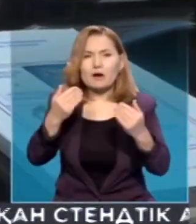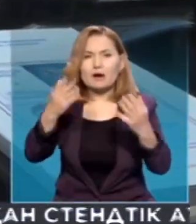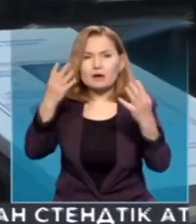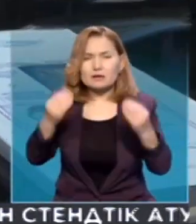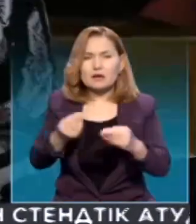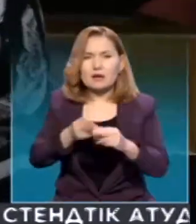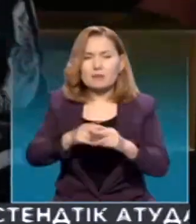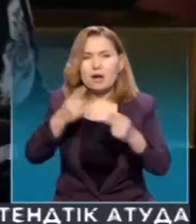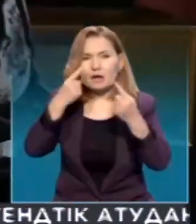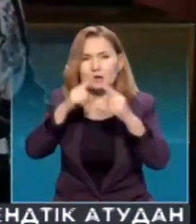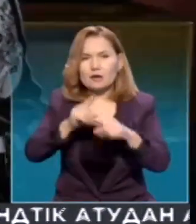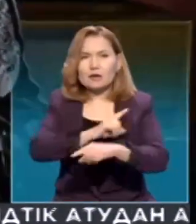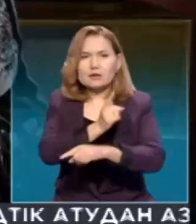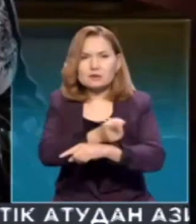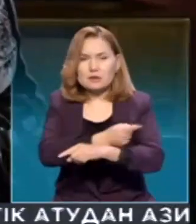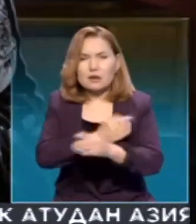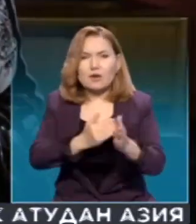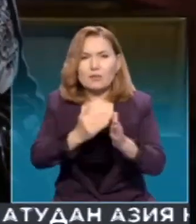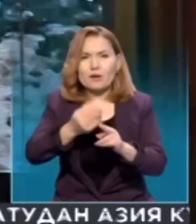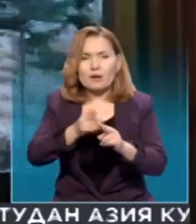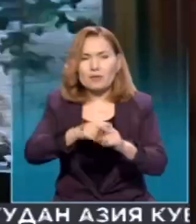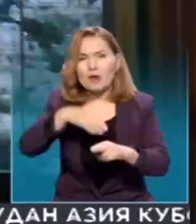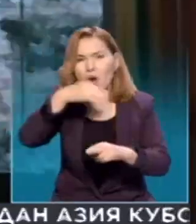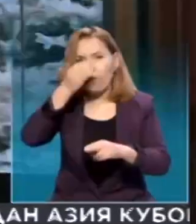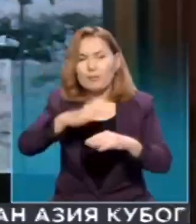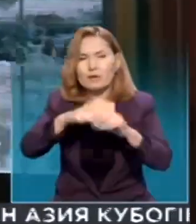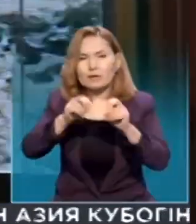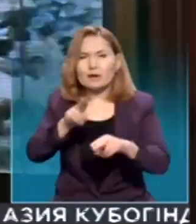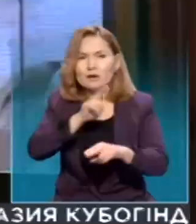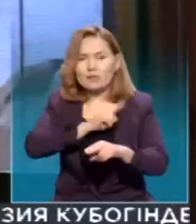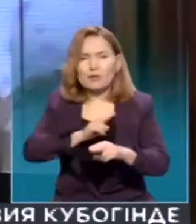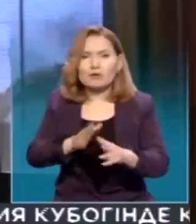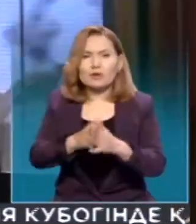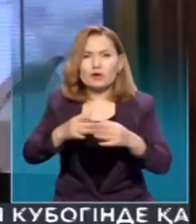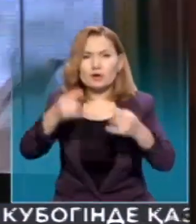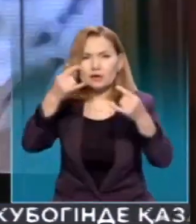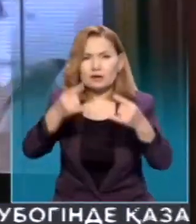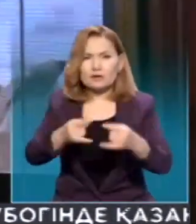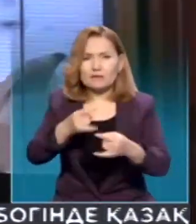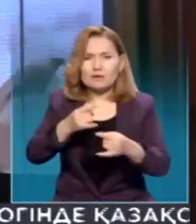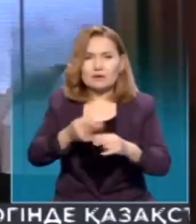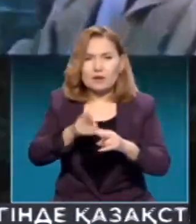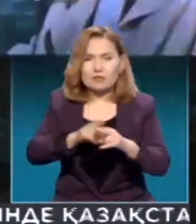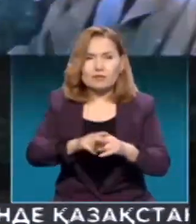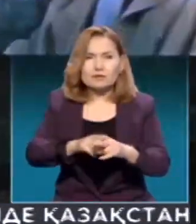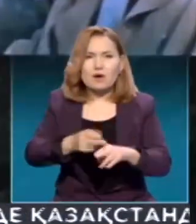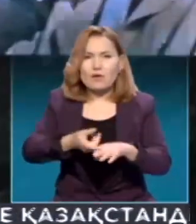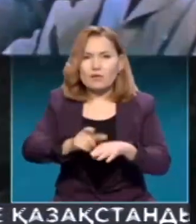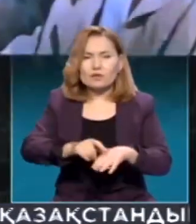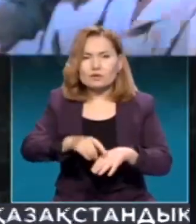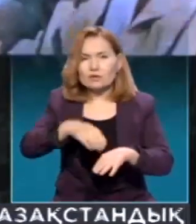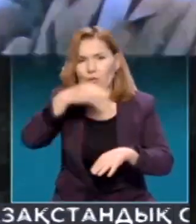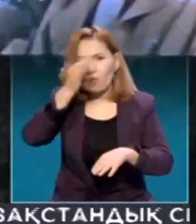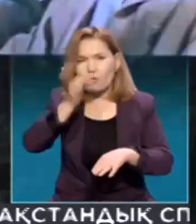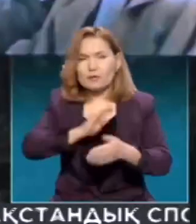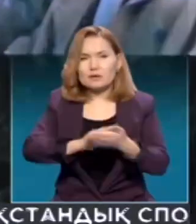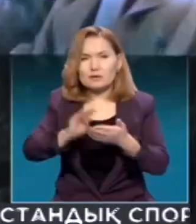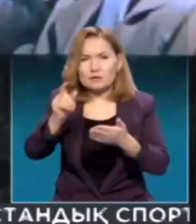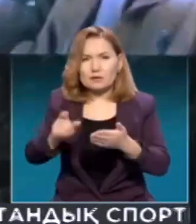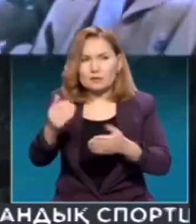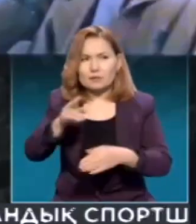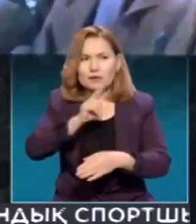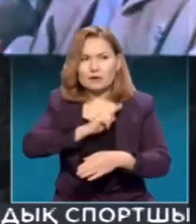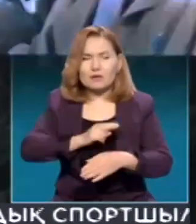таңда техникалық әлеуеті жоғары, тәжірибелі мамандар істейтін мекенге айналды. Қазақ теледидары біз үшін